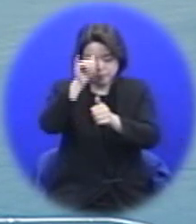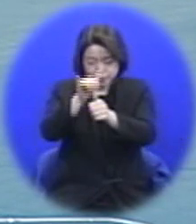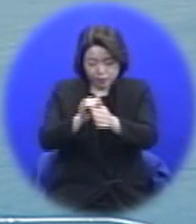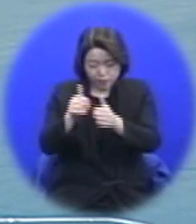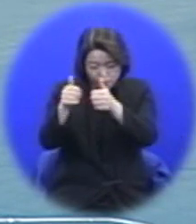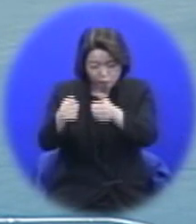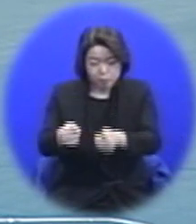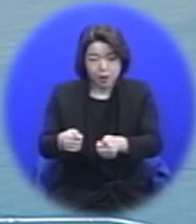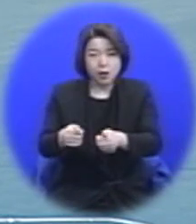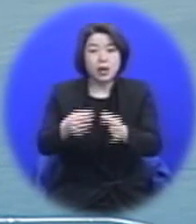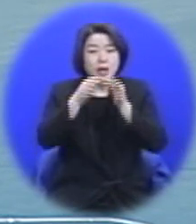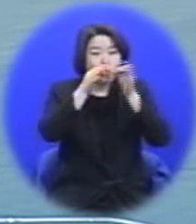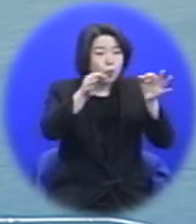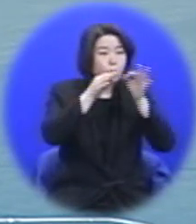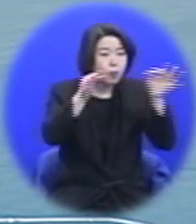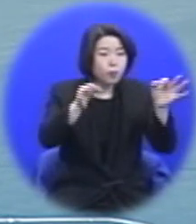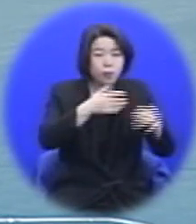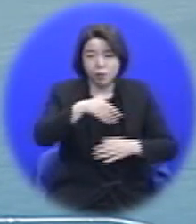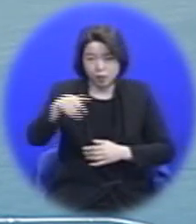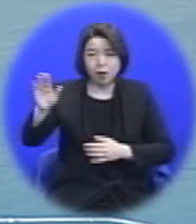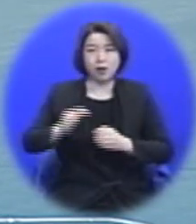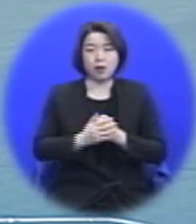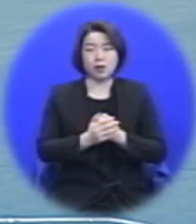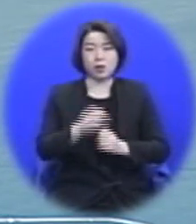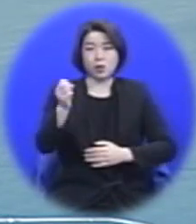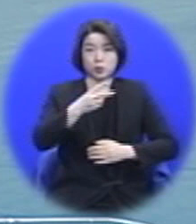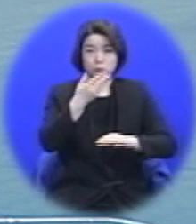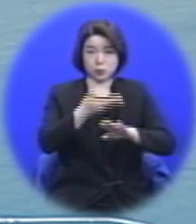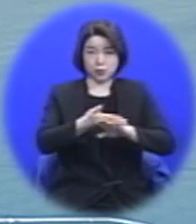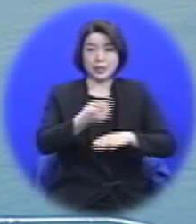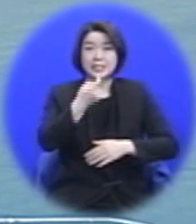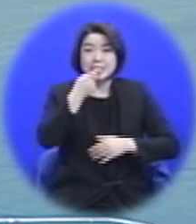그렇게 외치고 지나갑니다. 또 다른 천사가 나타납니다.